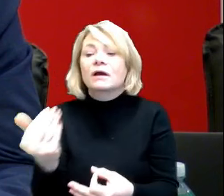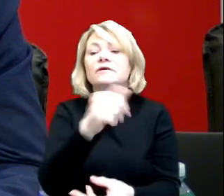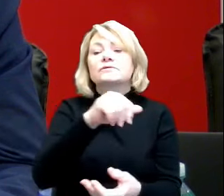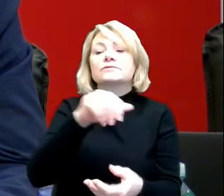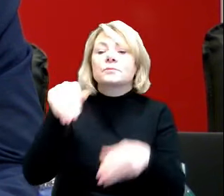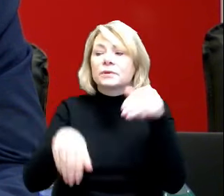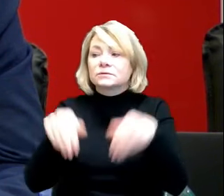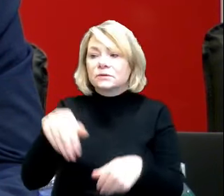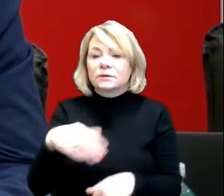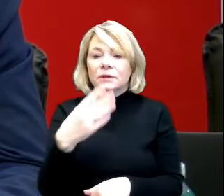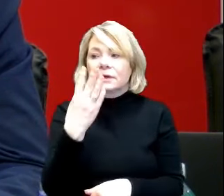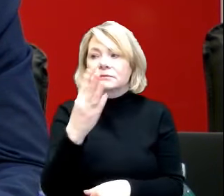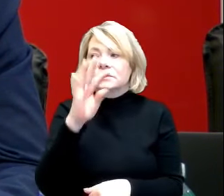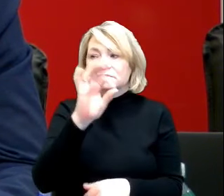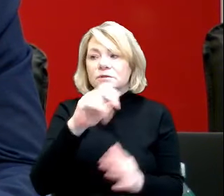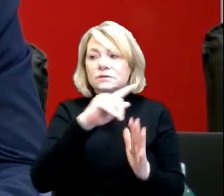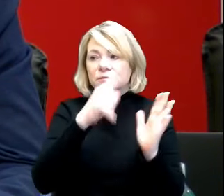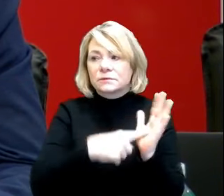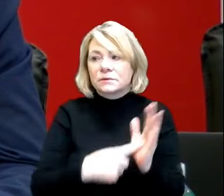klausimas